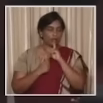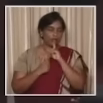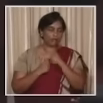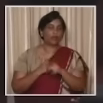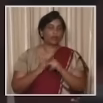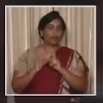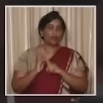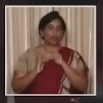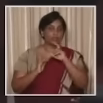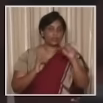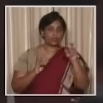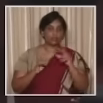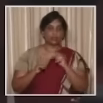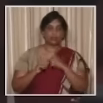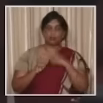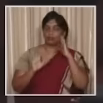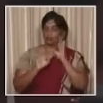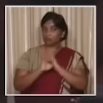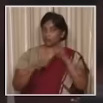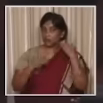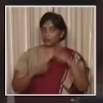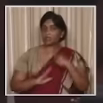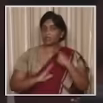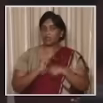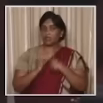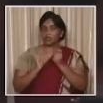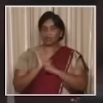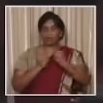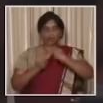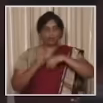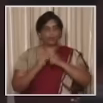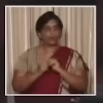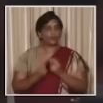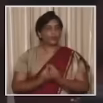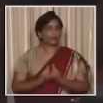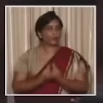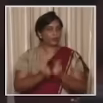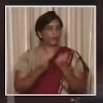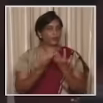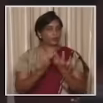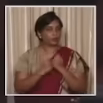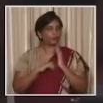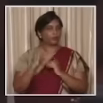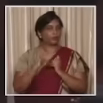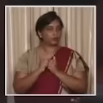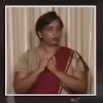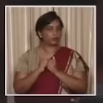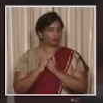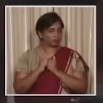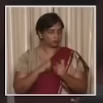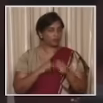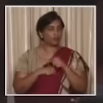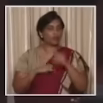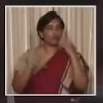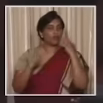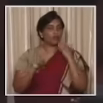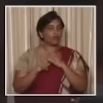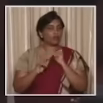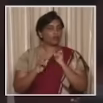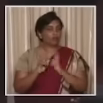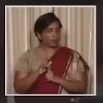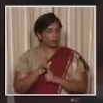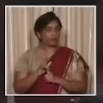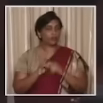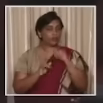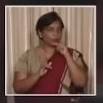කමිටි එක ලොන්ච් කරලා ශ්‍රී ලංකාවේ ණය ප්‍රතිහුගතකරණය වේගවත් කරන්න අවශ්‍ය වැඩපිළිවෙල ක්‍රියාත්මක කරන්න ඒ සම්බන්ධීකරණය